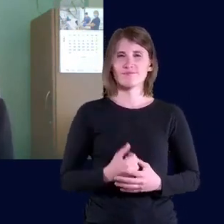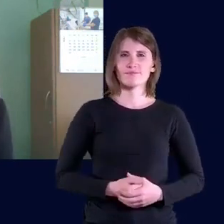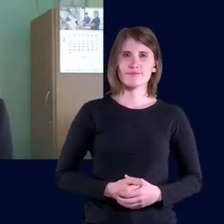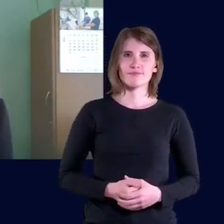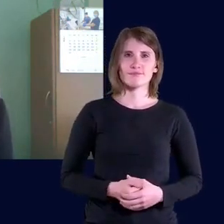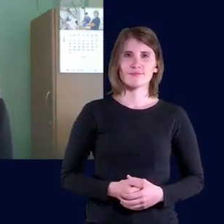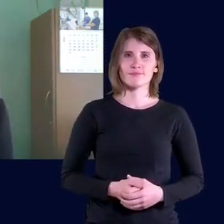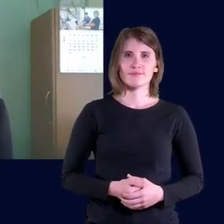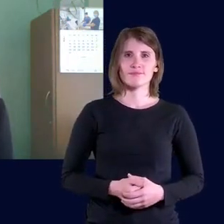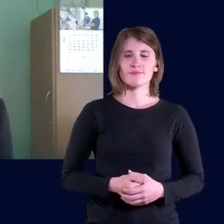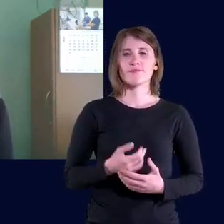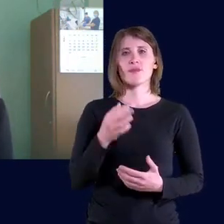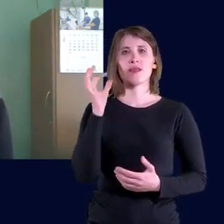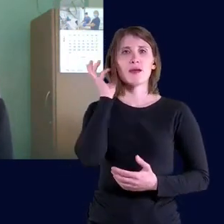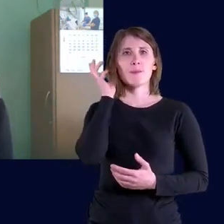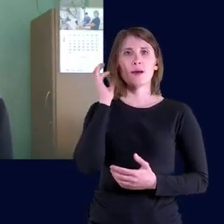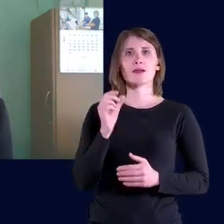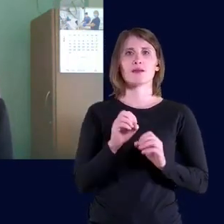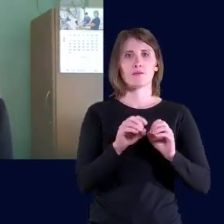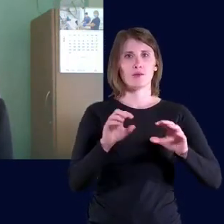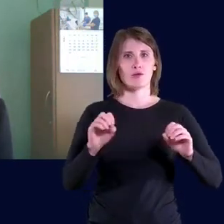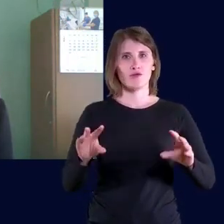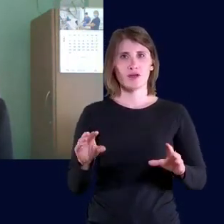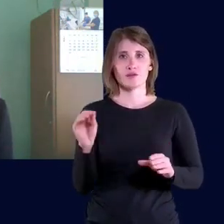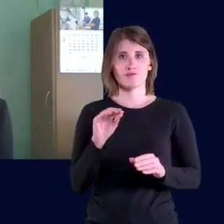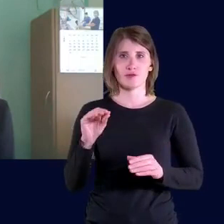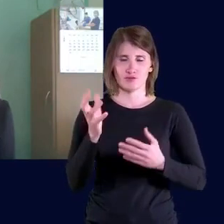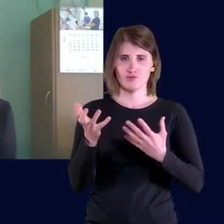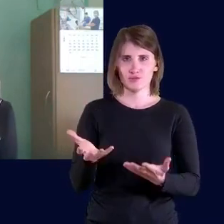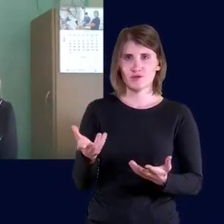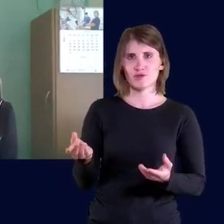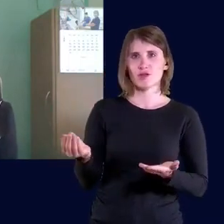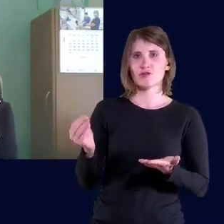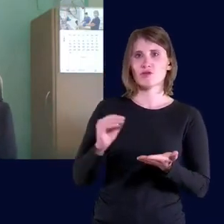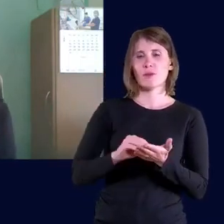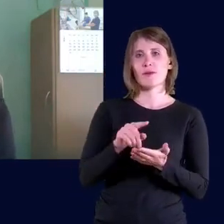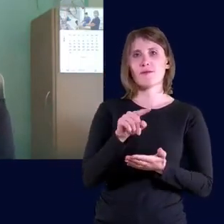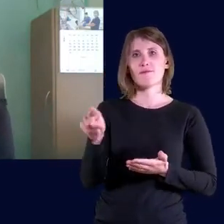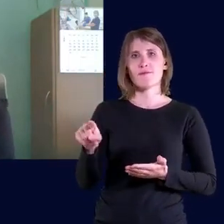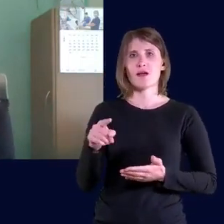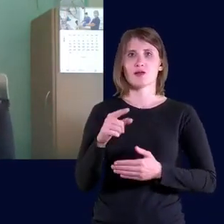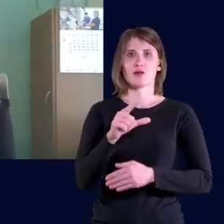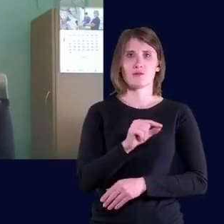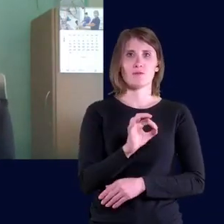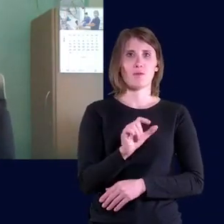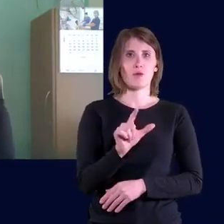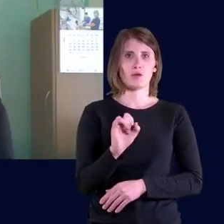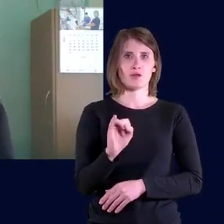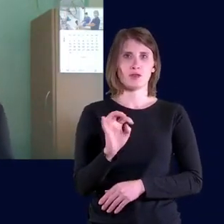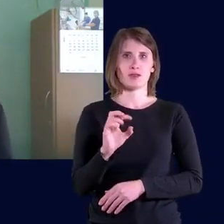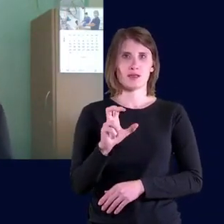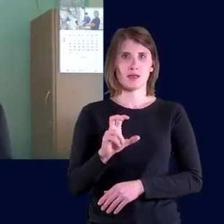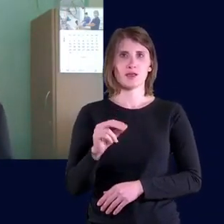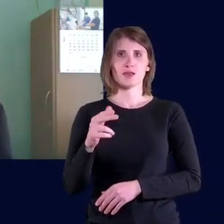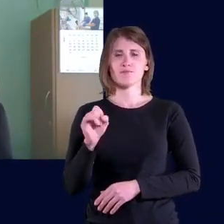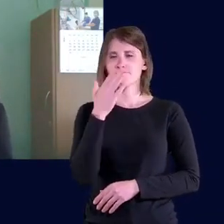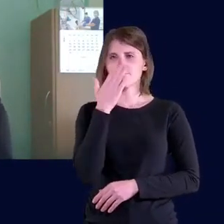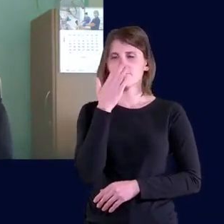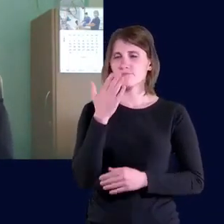czy pani profesor chciałaby się wypowiedzieć jak u państwa w Politechnice wygląda sytuacja